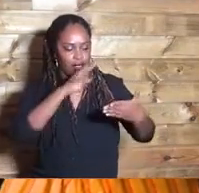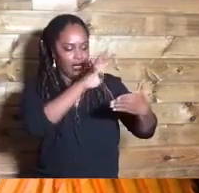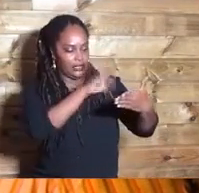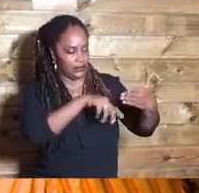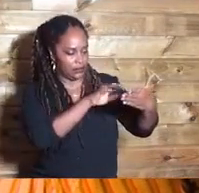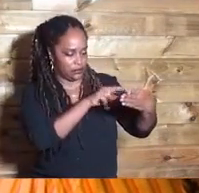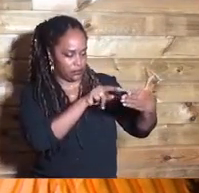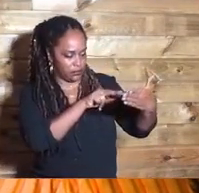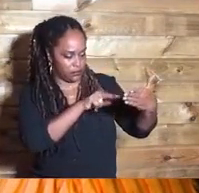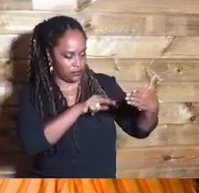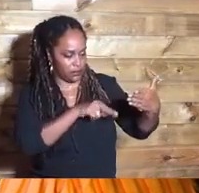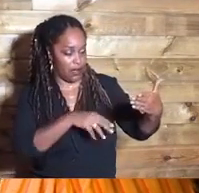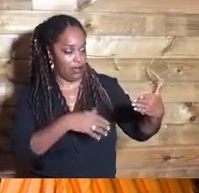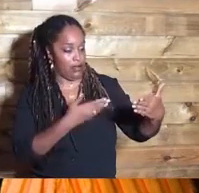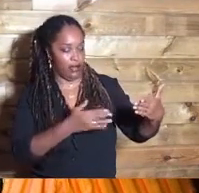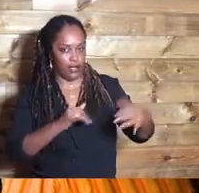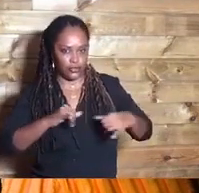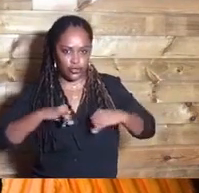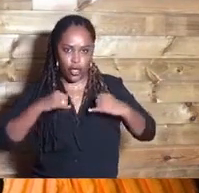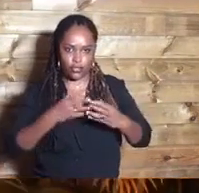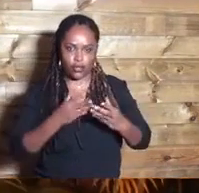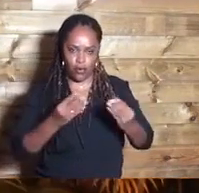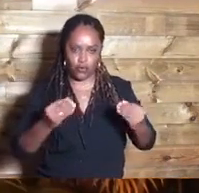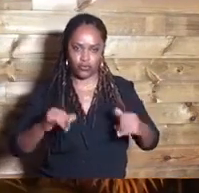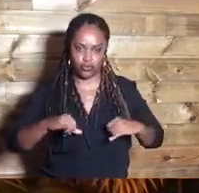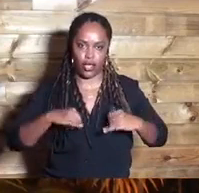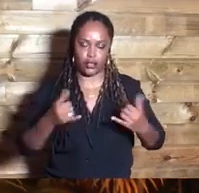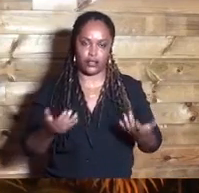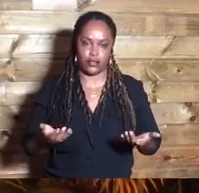que ça m'a fait. Je me suis dit, mon Dieu, c'est magnifique. Parce